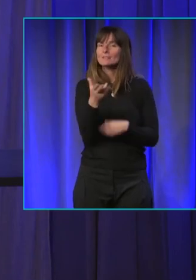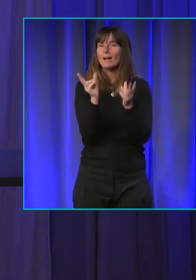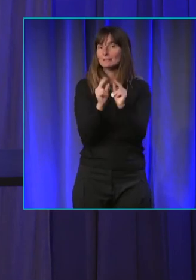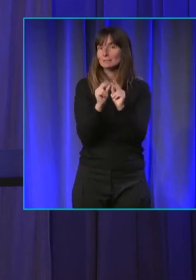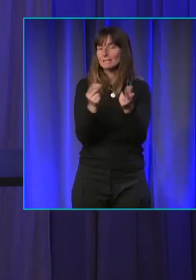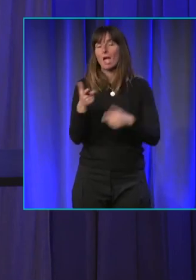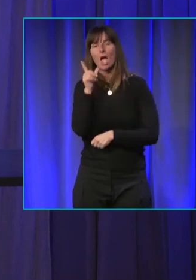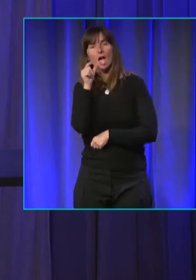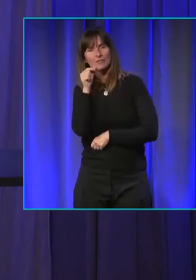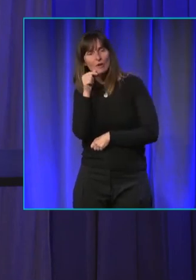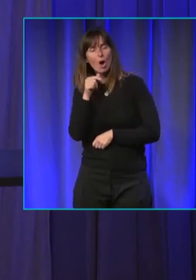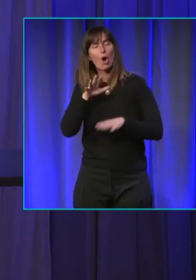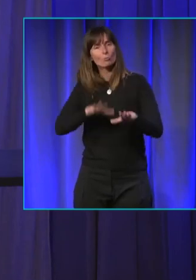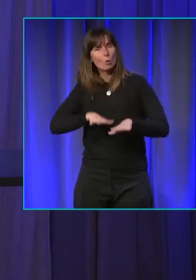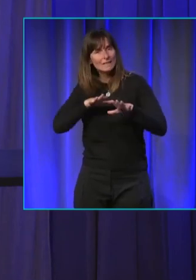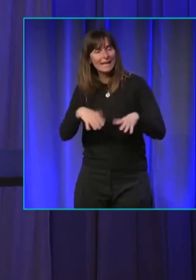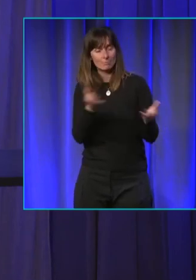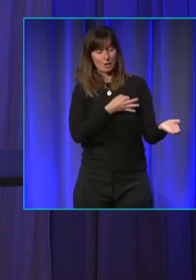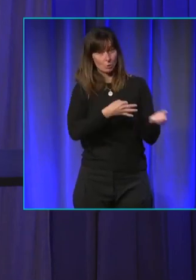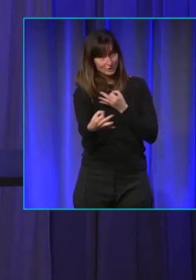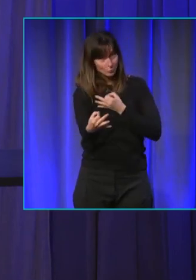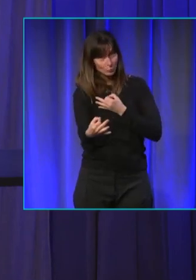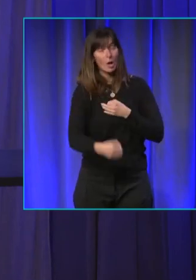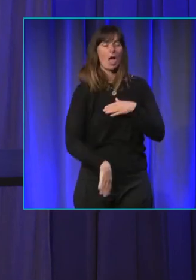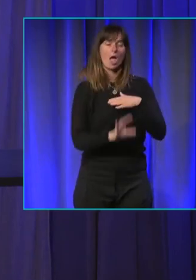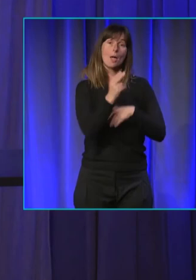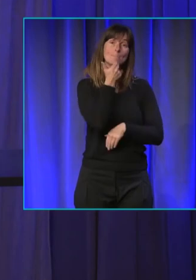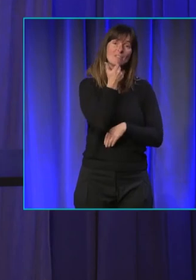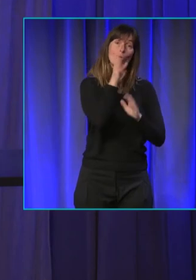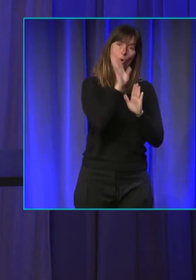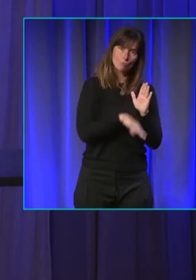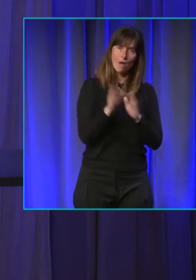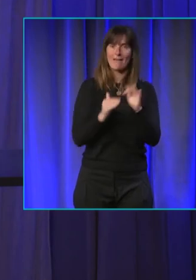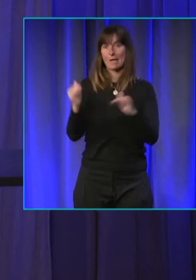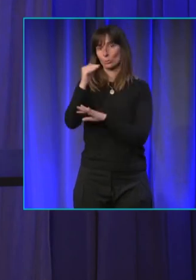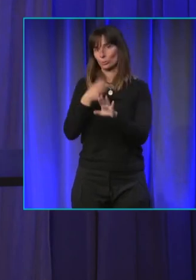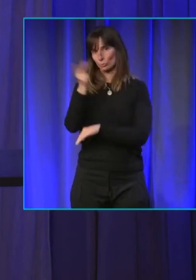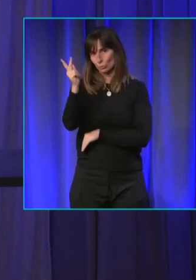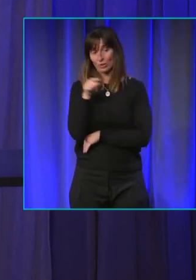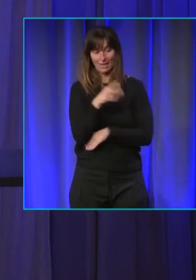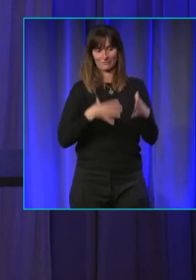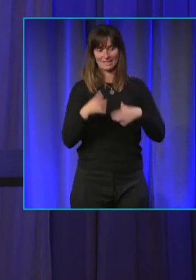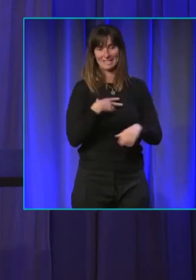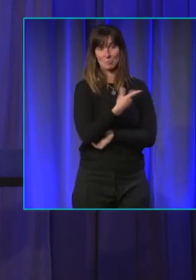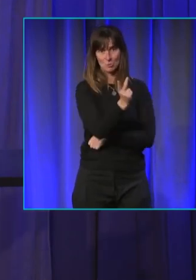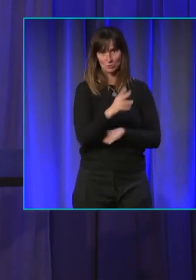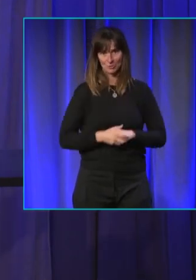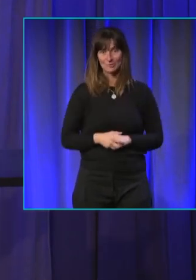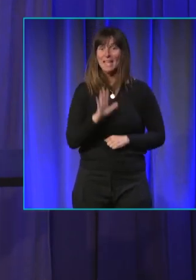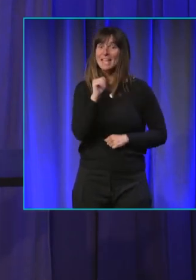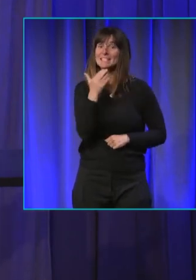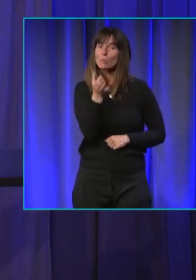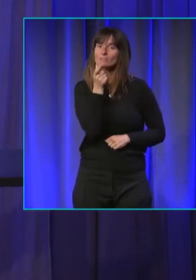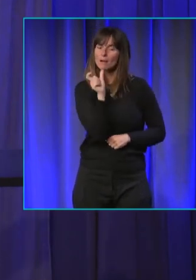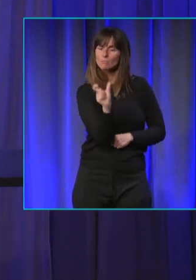modérée et continue, l'enfant il sera toujours moins performant, moins endurant que l'adulte et il va plus vite se fatiguer. C'est pour ça qu'il faut faire attention dans le terme